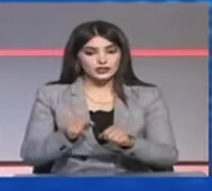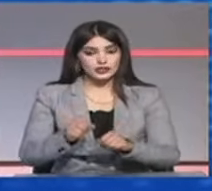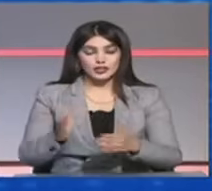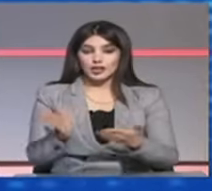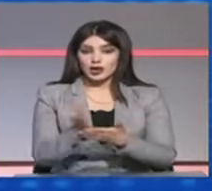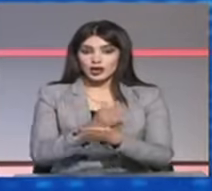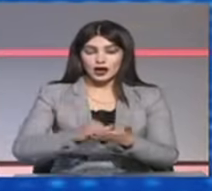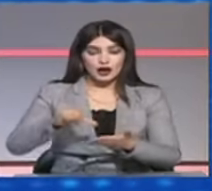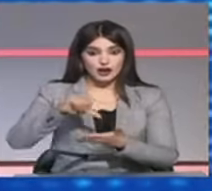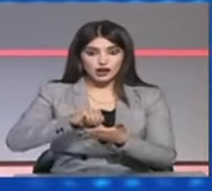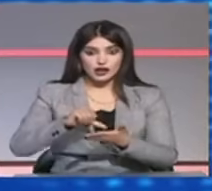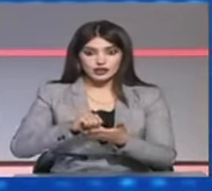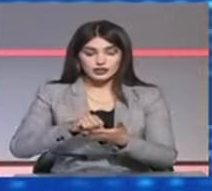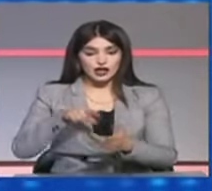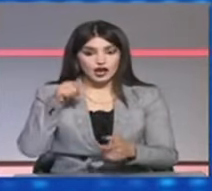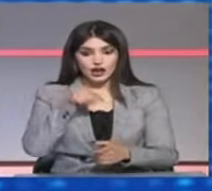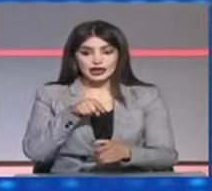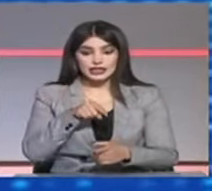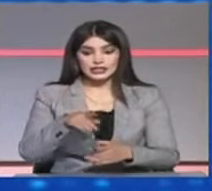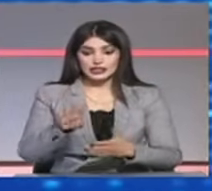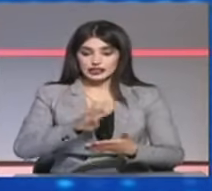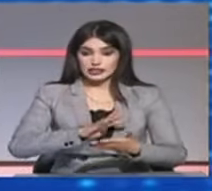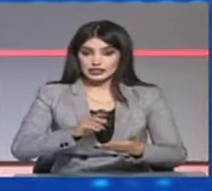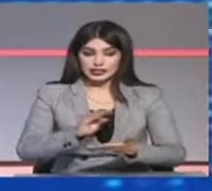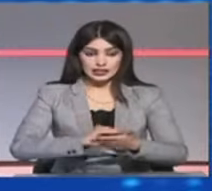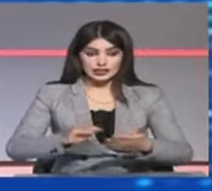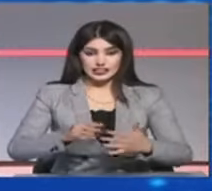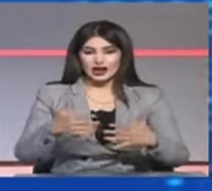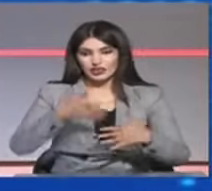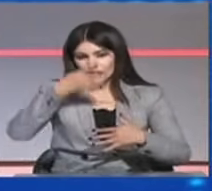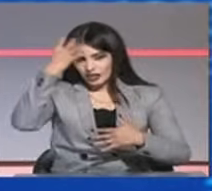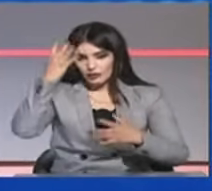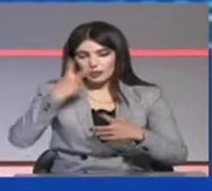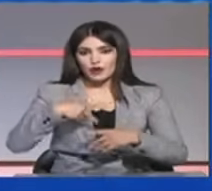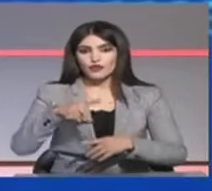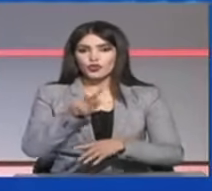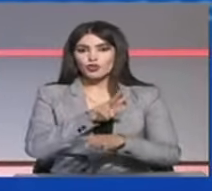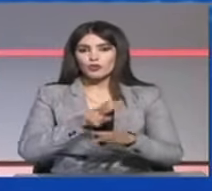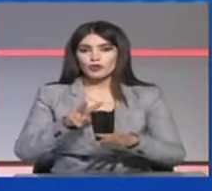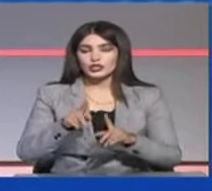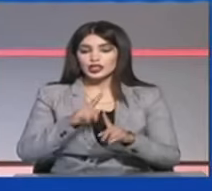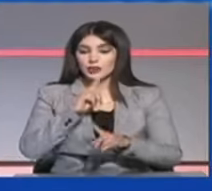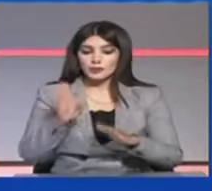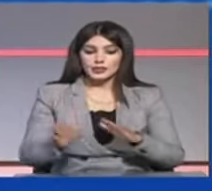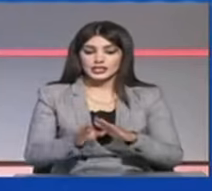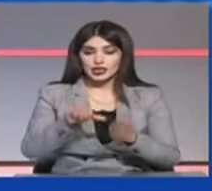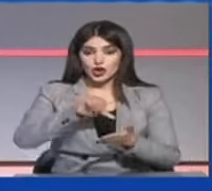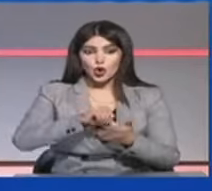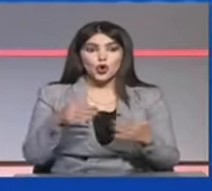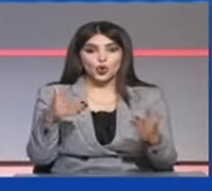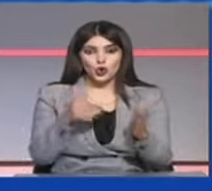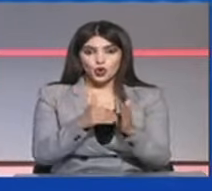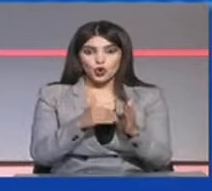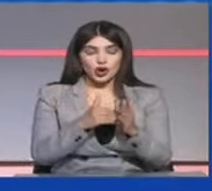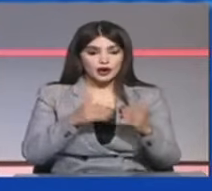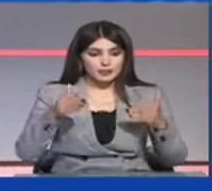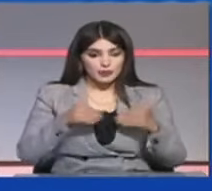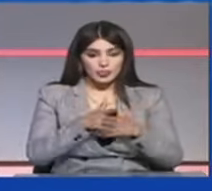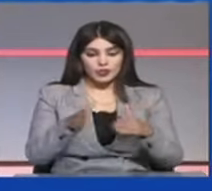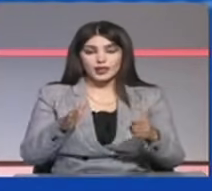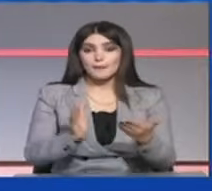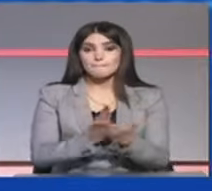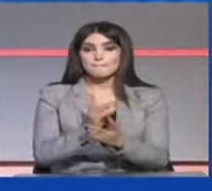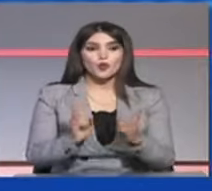التي فرضتها اداره اضطراب عليها منذ ثمان عشره والفين شرعت ايران اليوم في تجديد العهد مع افتتاح مشاريع